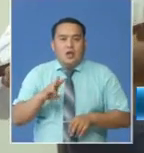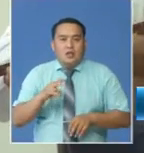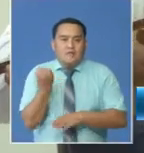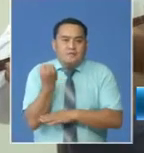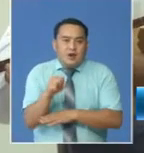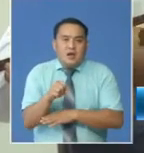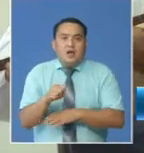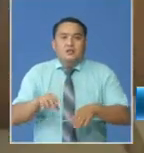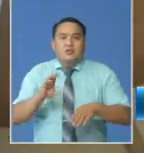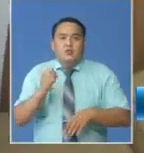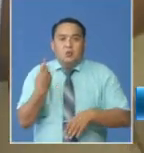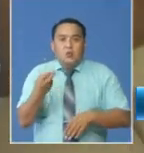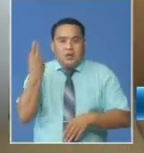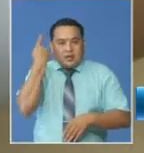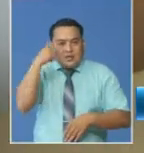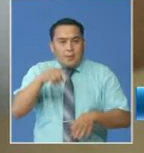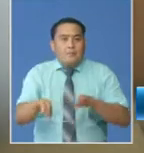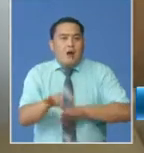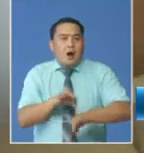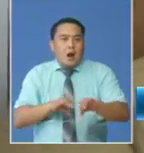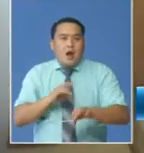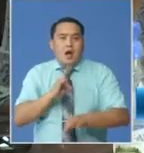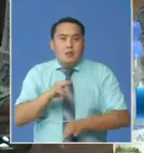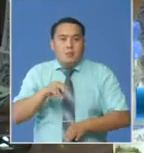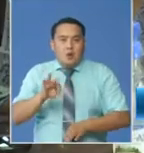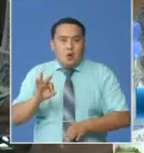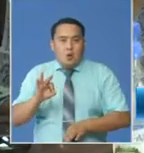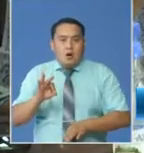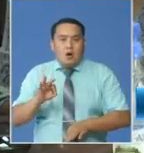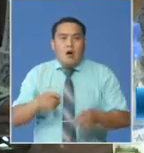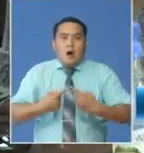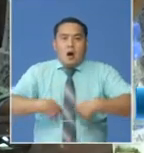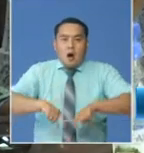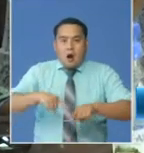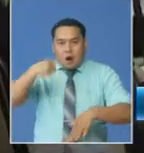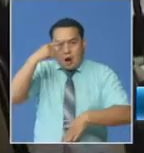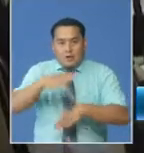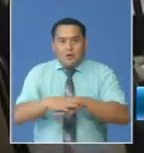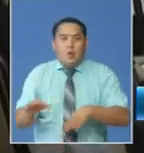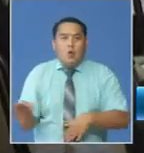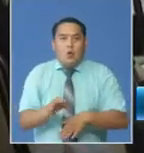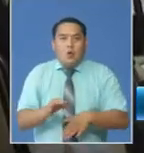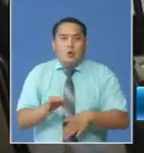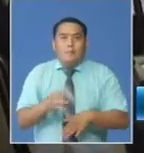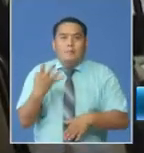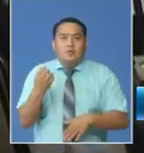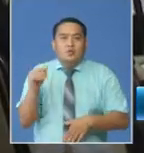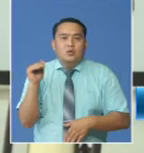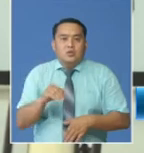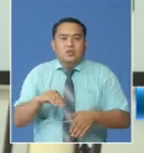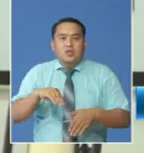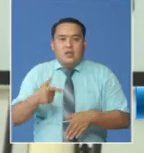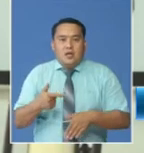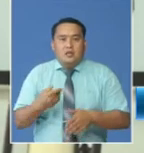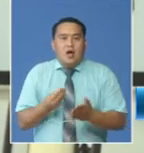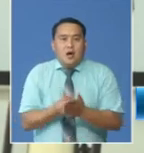выигравшая на ярмарке социальных идей и проектов для неправительственных организаций грант Акима области в размере 500 тысяч тенге.